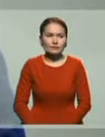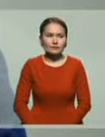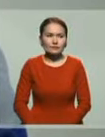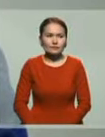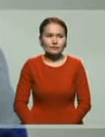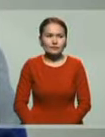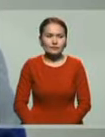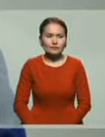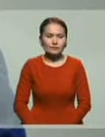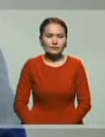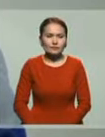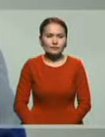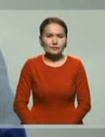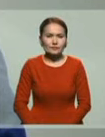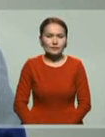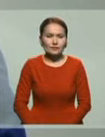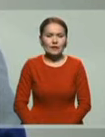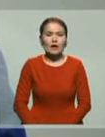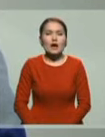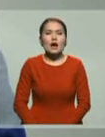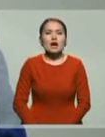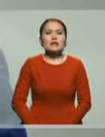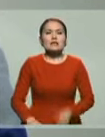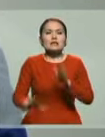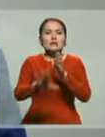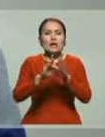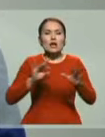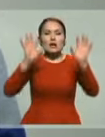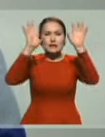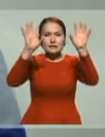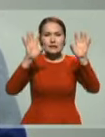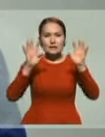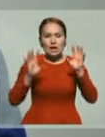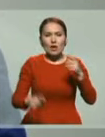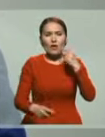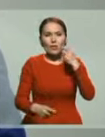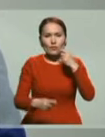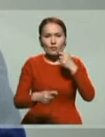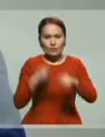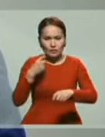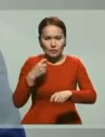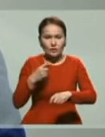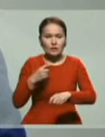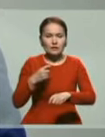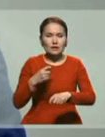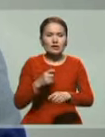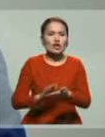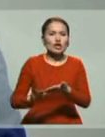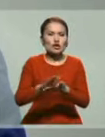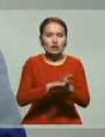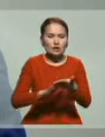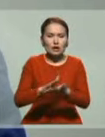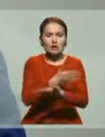Жалпы айтылған деректер, сондай-ақ сайлау заңнамасының бұзушылықтар туралы қандай да бір шағымдардың болмауы